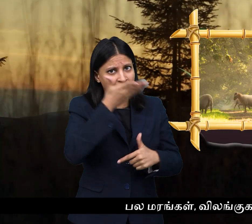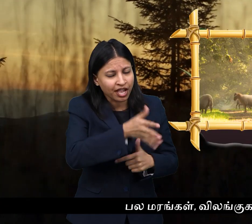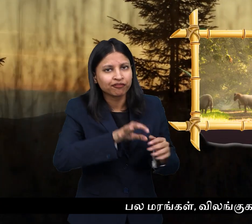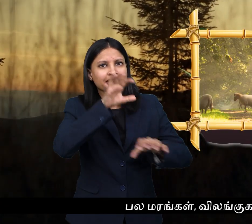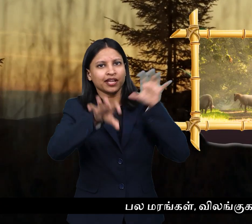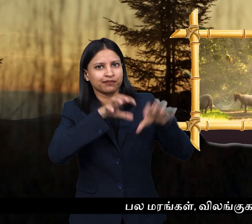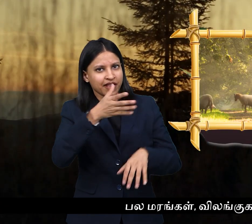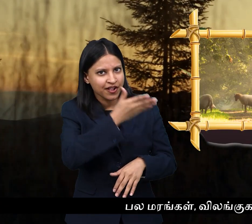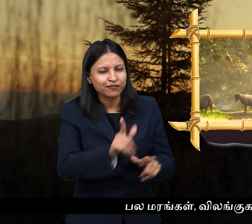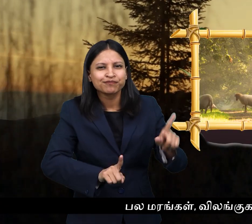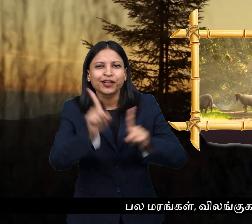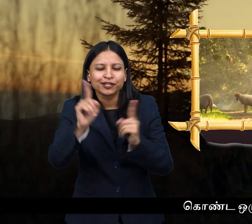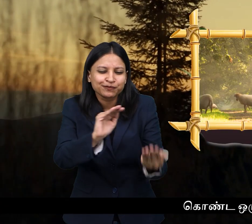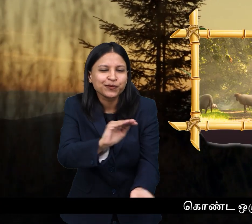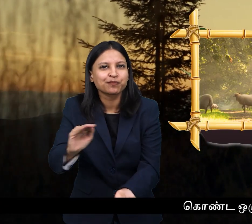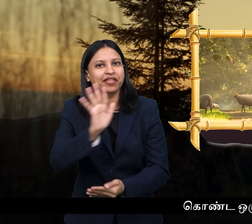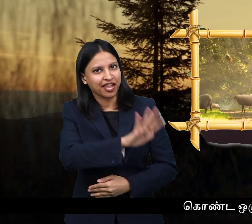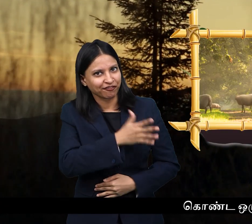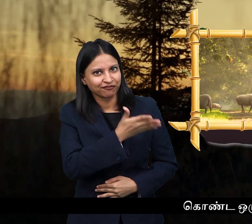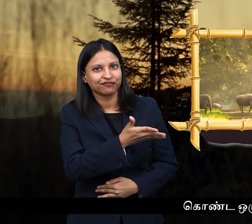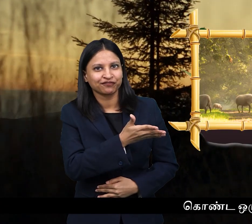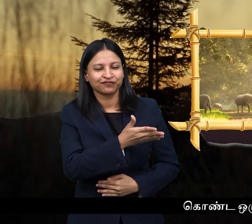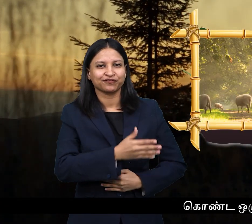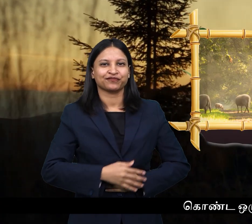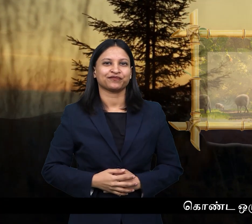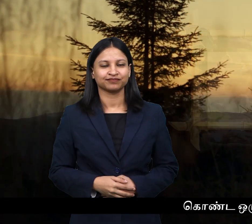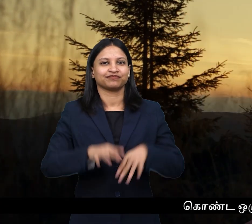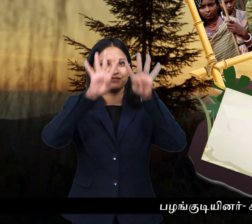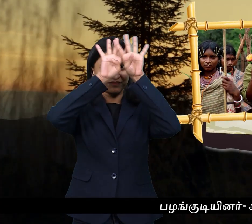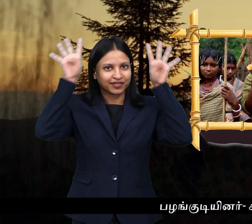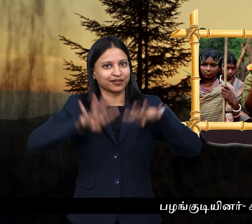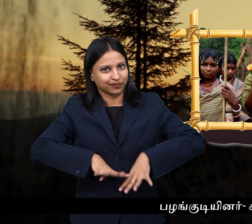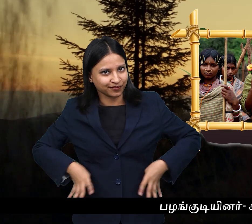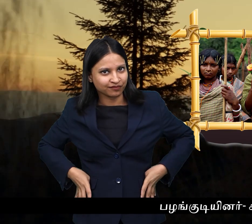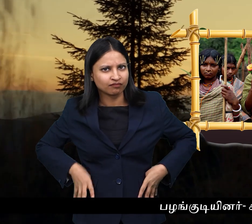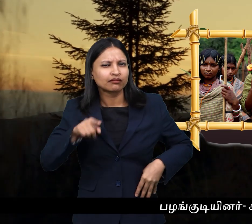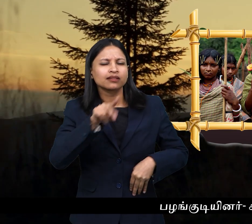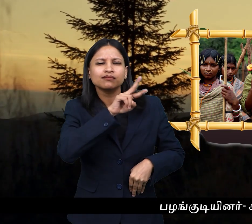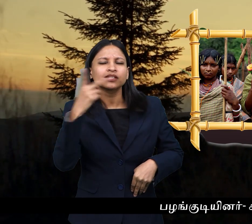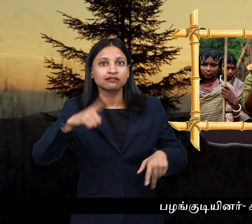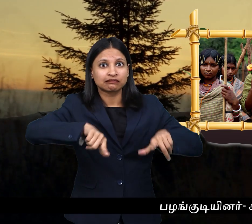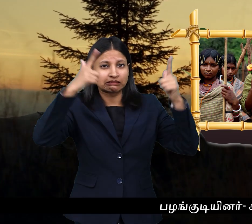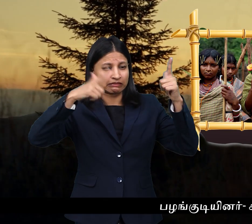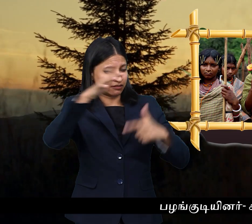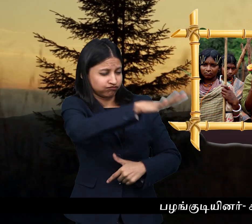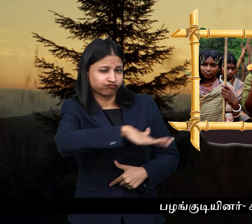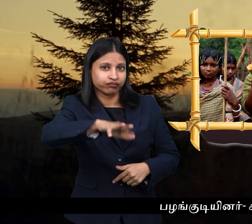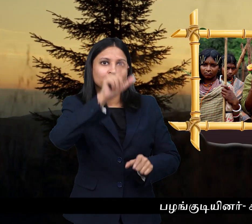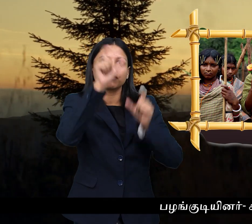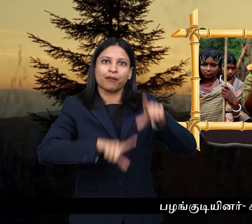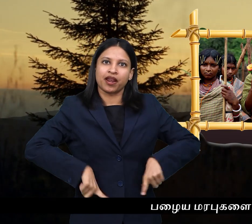மரங்கள், விலங்குகள் மற்றும் தாவரங்களை கொண்ட ஒரு பெரிய பகுதி. பழங்குடியினர், காடுகளில்